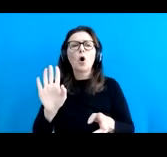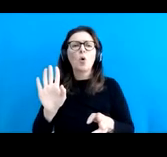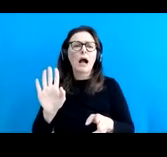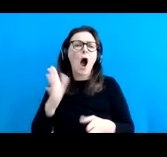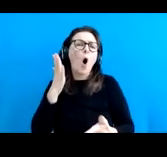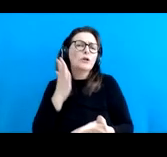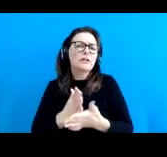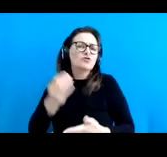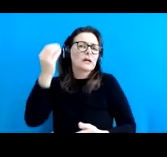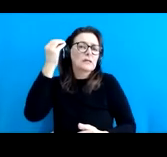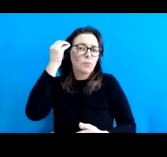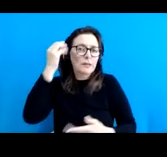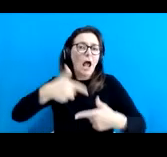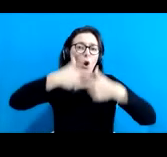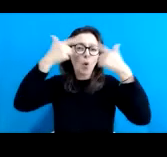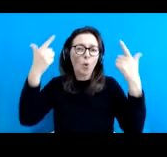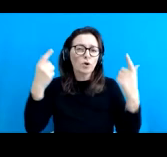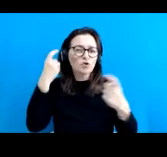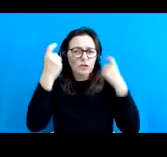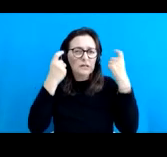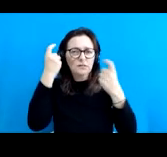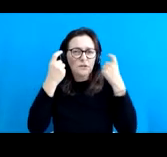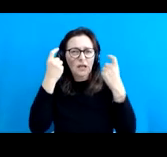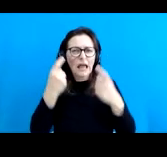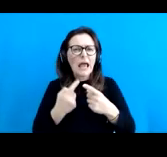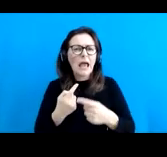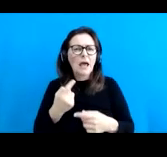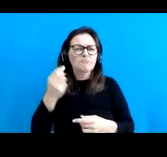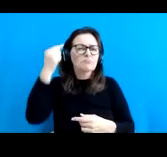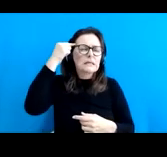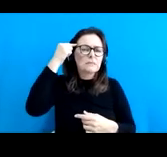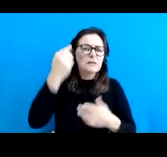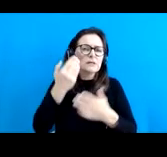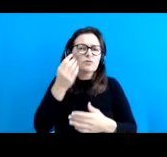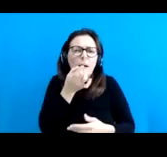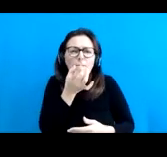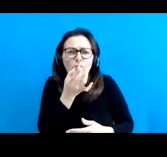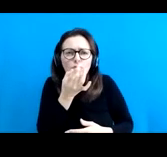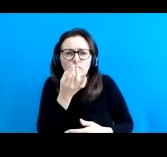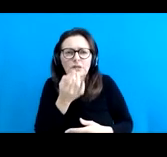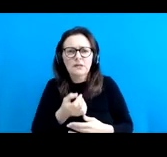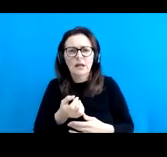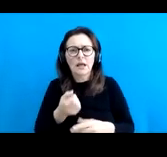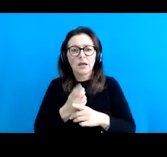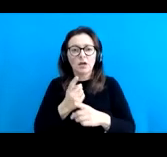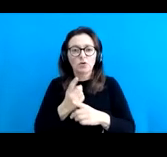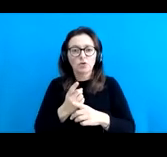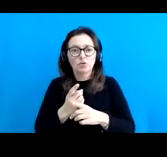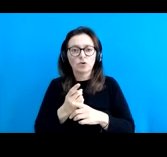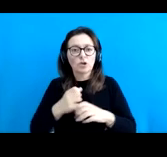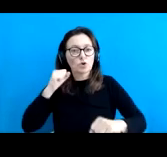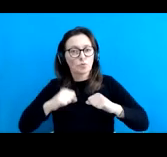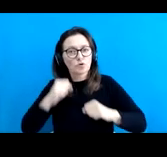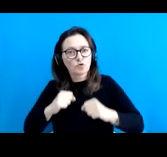logičnega mišljenja, izrazitega smisla za podrobnosti, visoke tolerance do ponavljajočega se in rutinskega